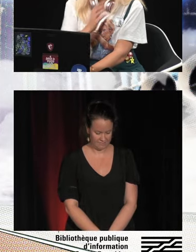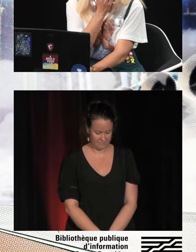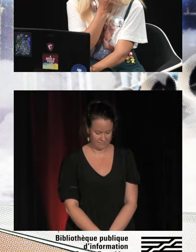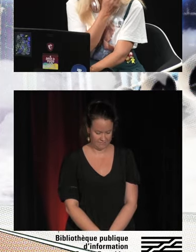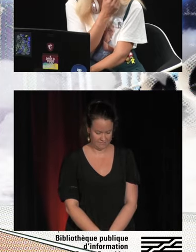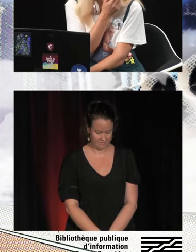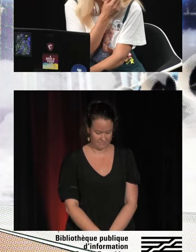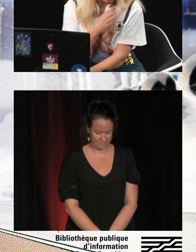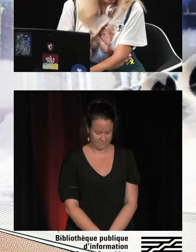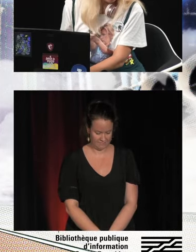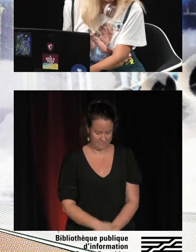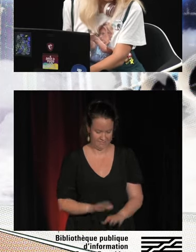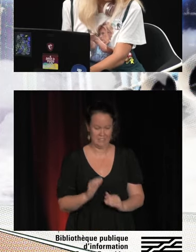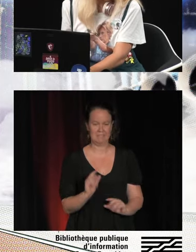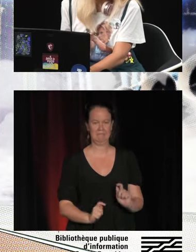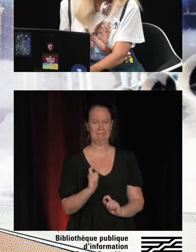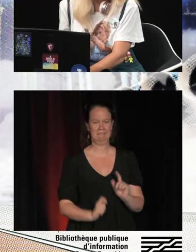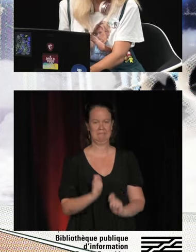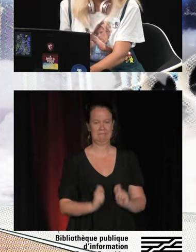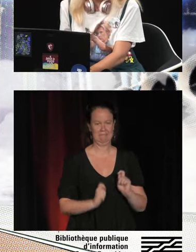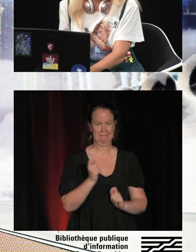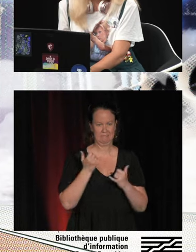Je joue en mode tellement safe.